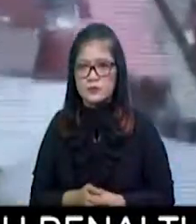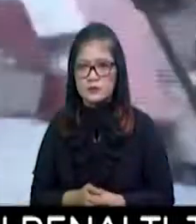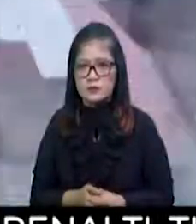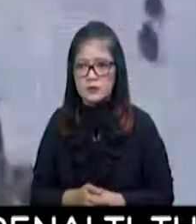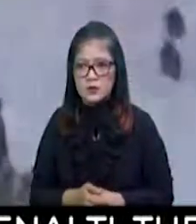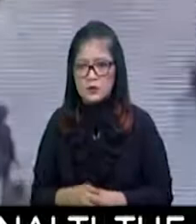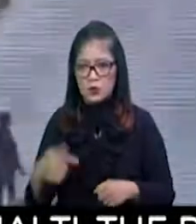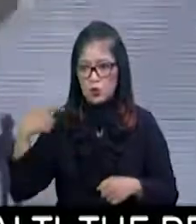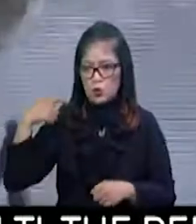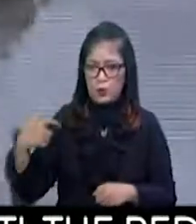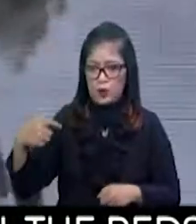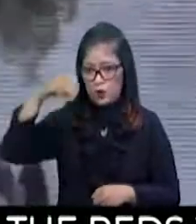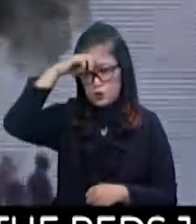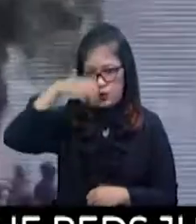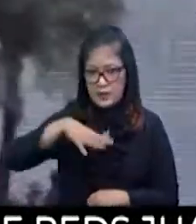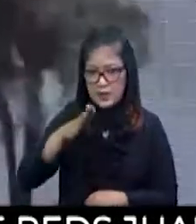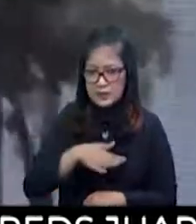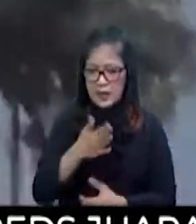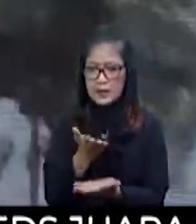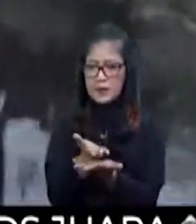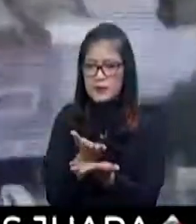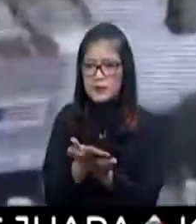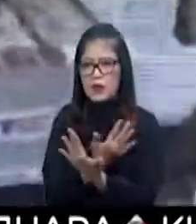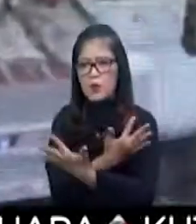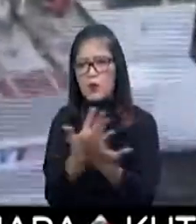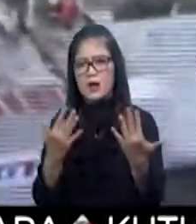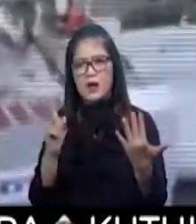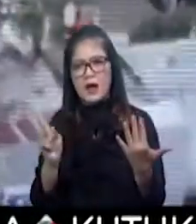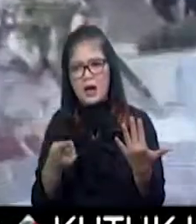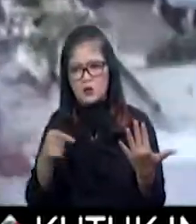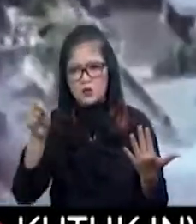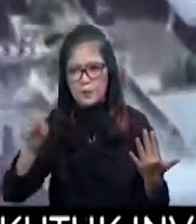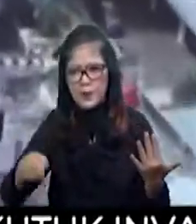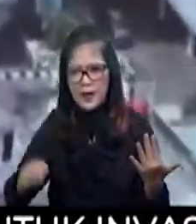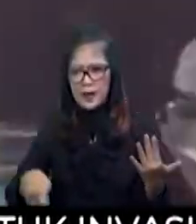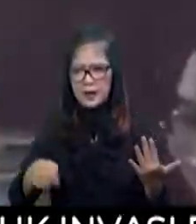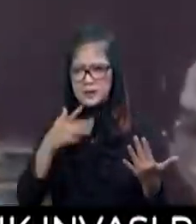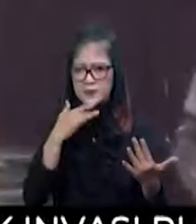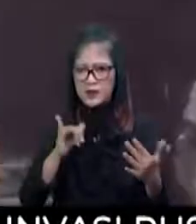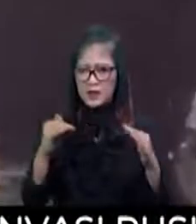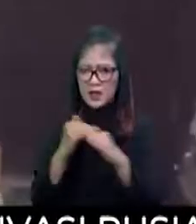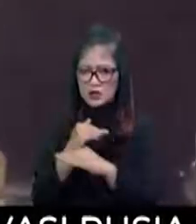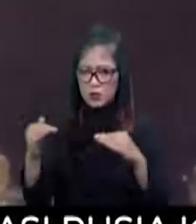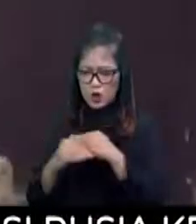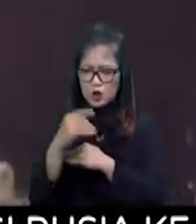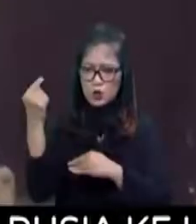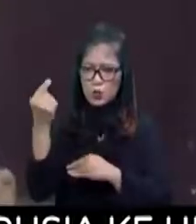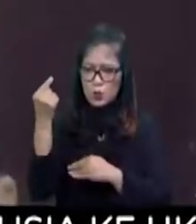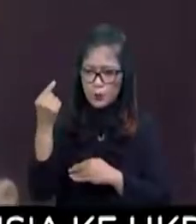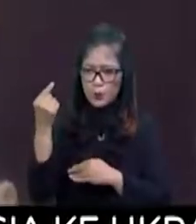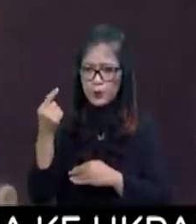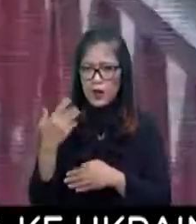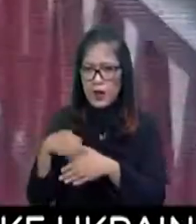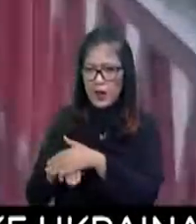Gubernur Sumatera Selatan mengajak masyarakat Sumatera Selatan kembali menggunakan angkutan umum yang memiliki pengembangan angkutan umum berbasis jalan dan